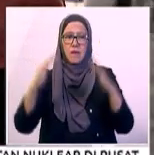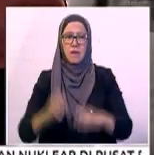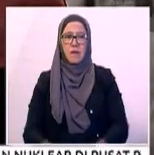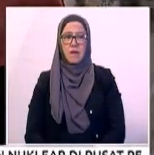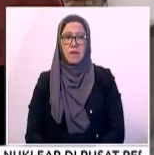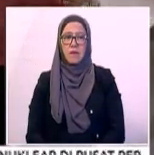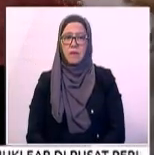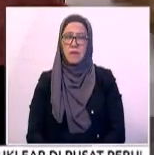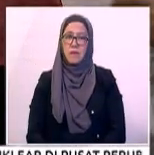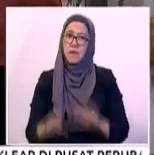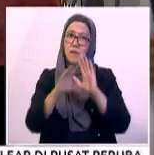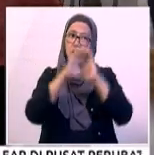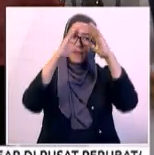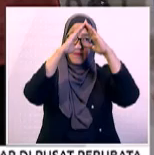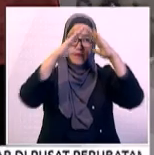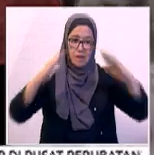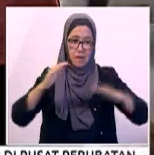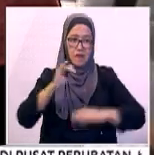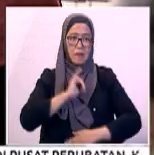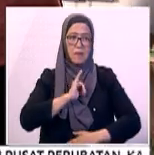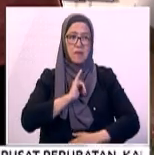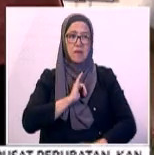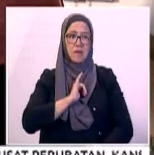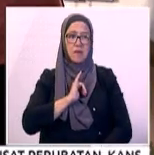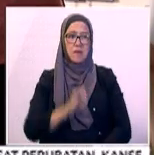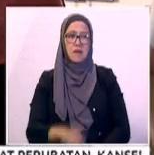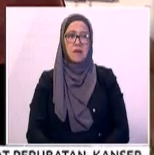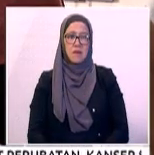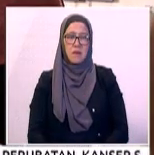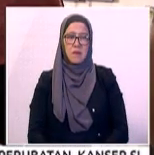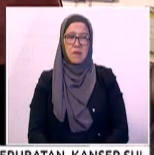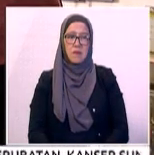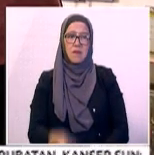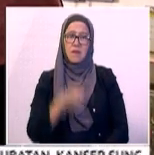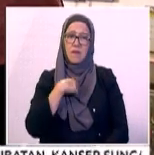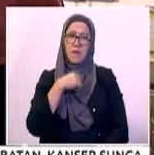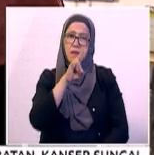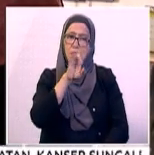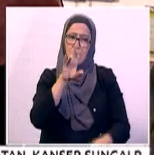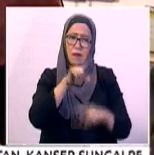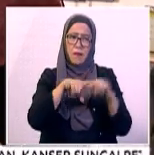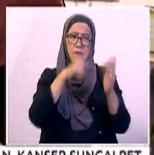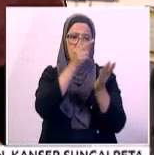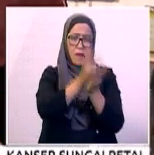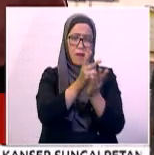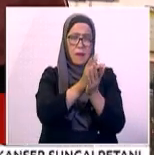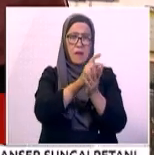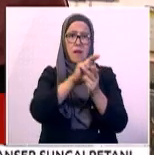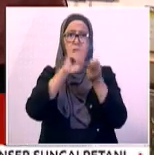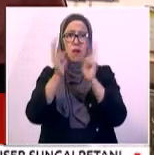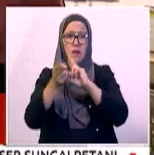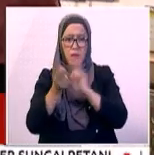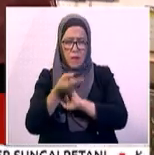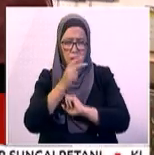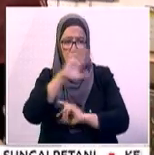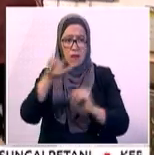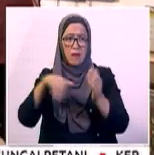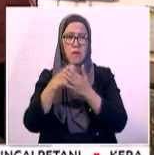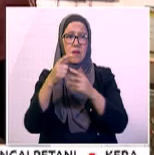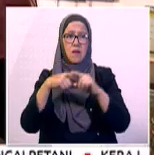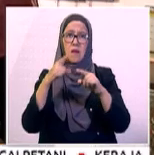Macam contoh umur saya, umur saya RM182,000 dengan renovation, dengan parking, tetapi kawan saya di tingkat 7